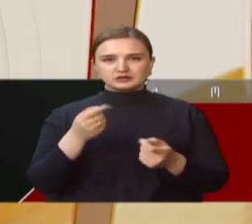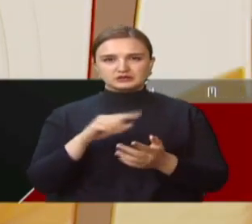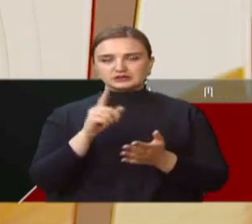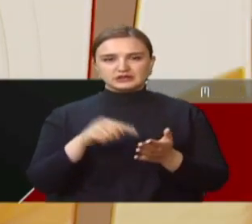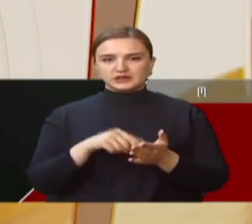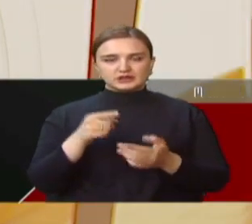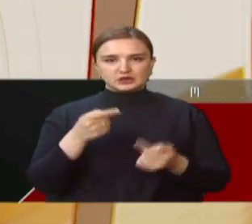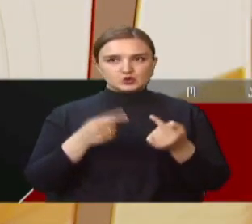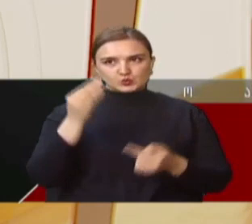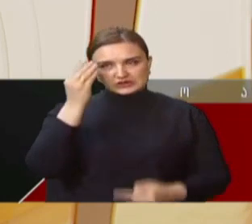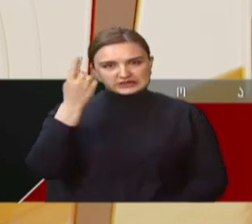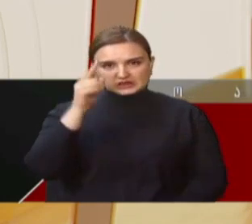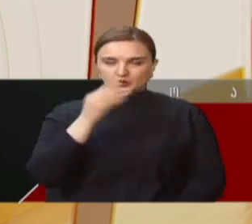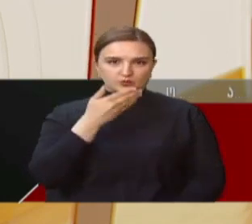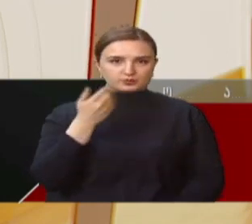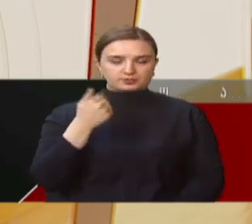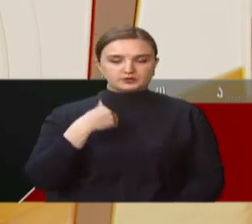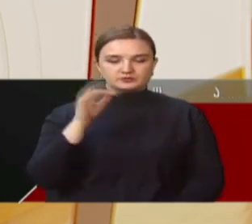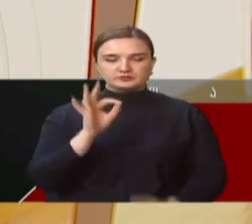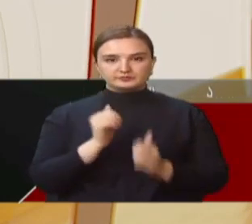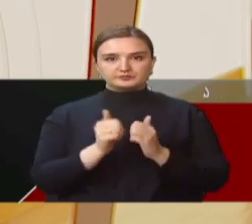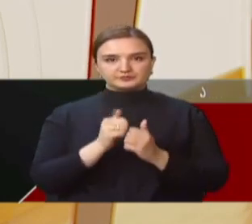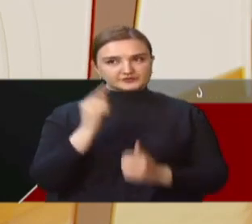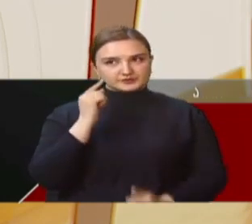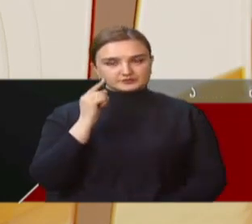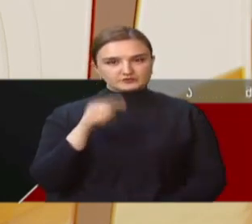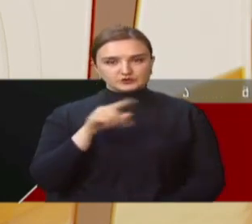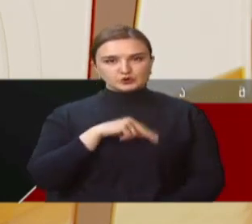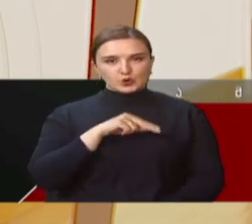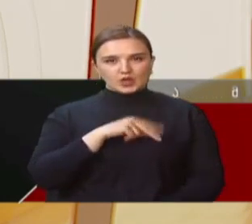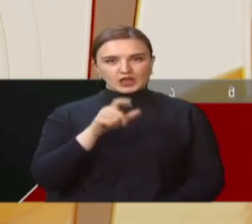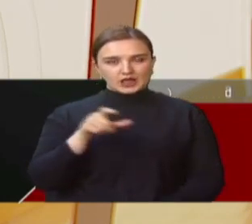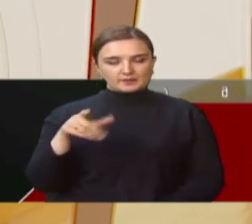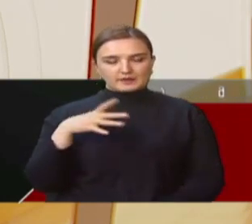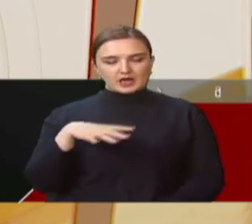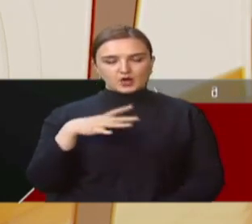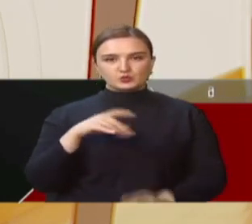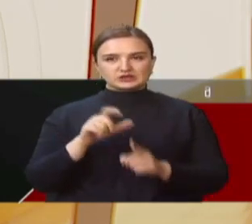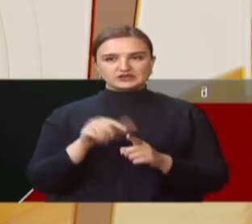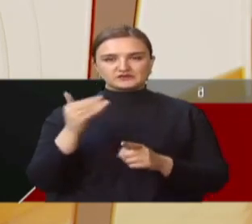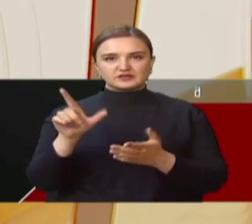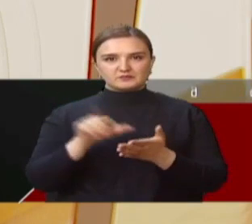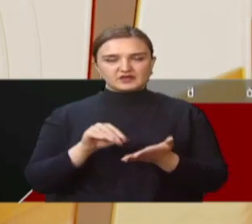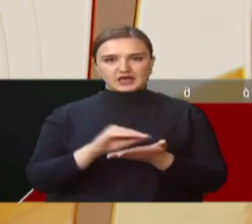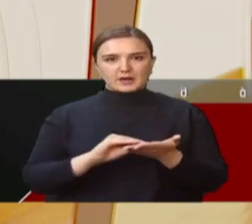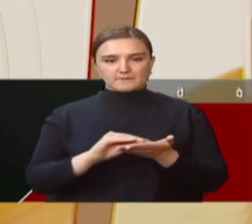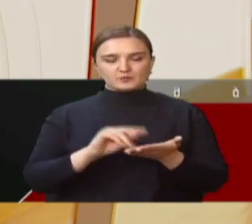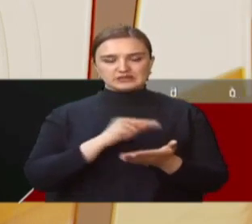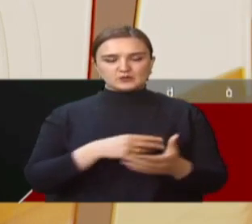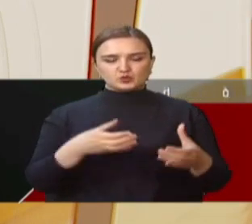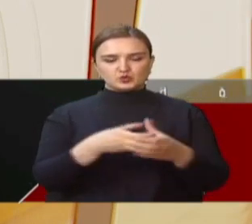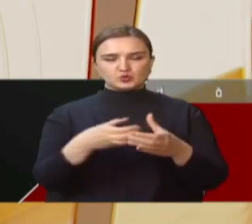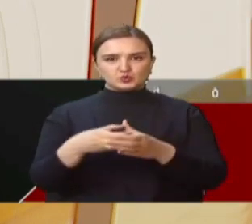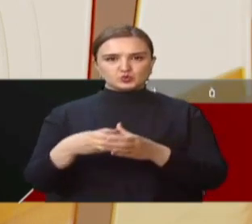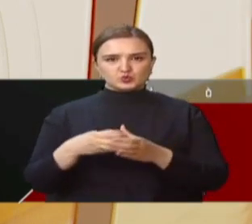bise, inițiatori arăris, cei care știa tuisme, cei care au bisgan, cartul lotse bise, narrativ bisgan, mi-aure băs, rom, ai samușa o grupă